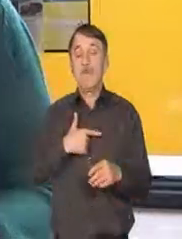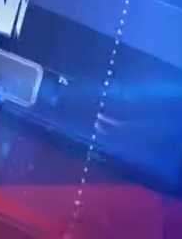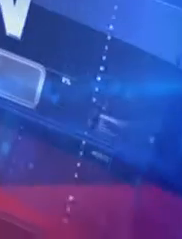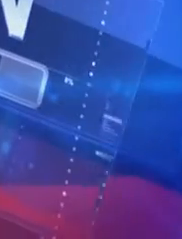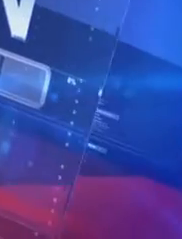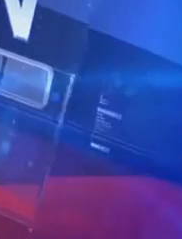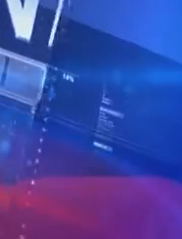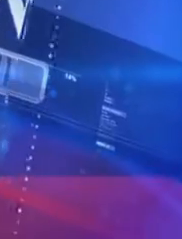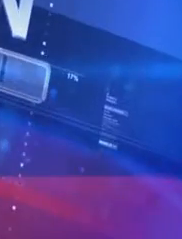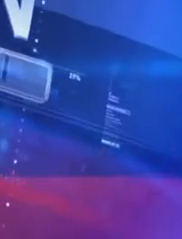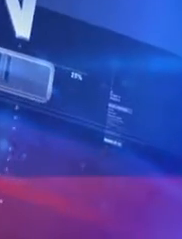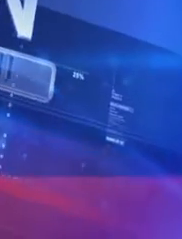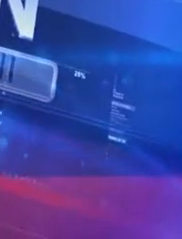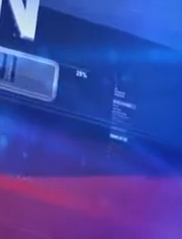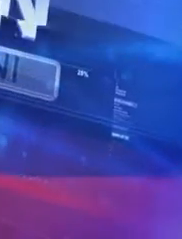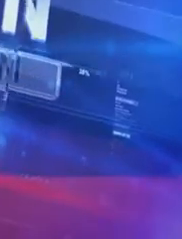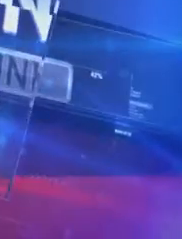medijima.